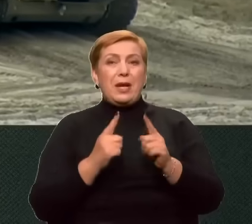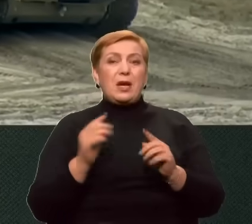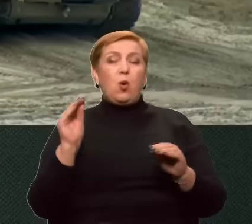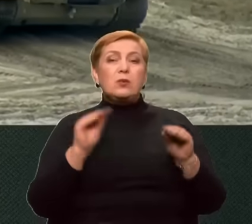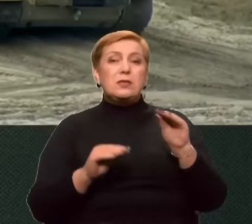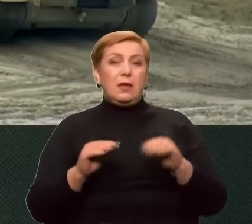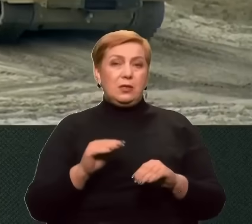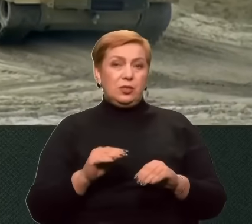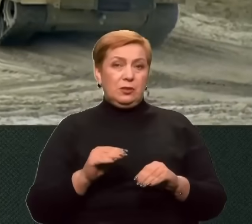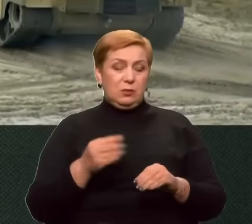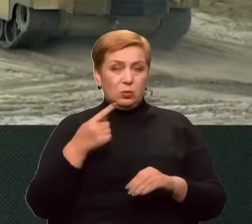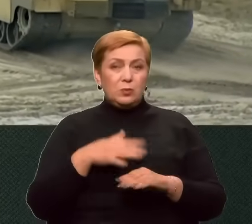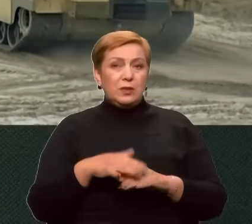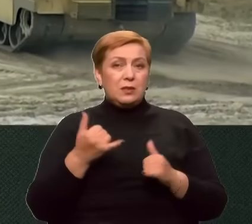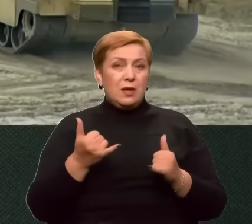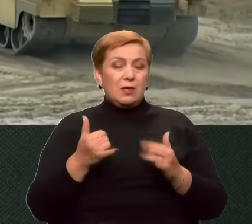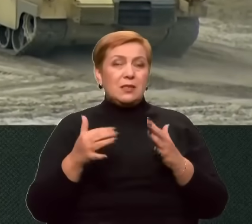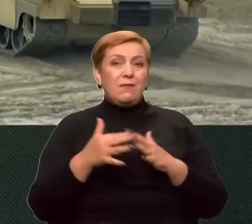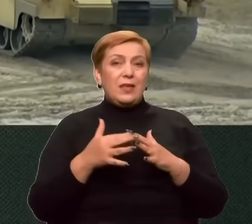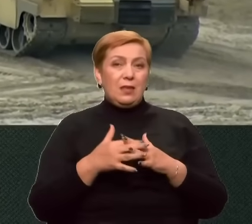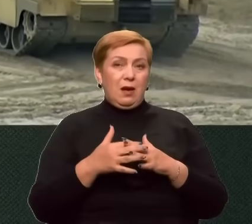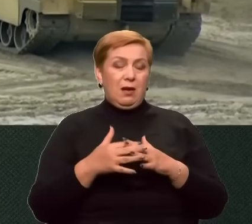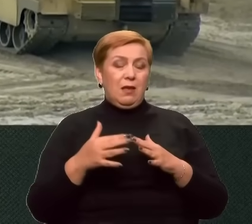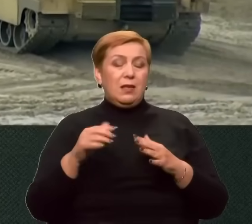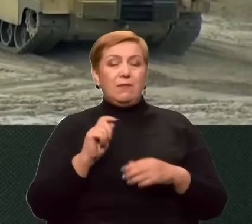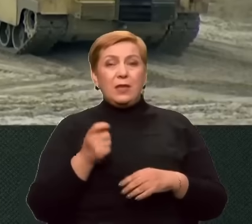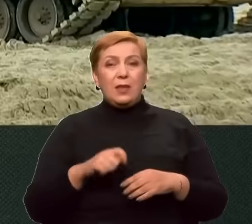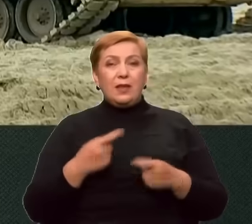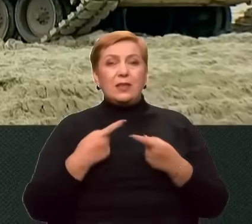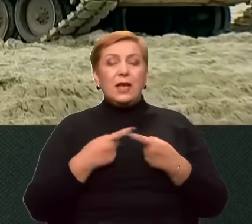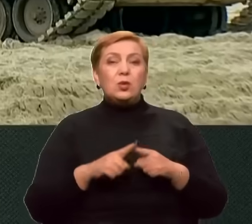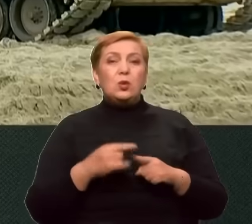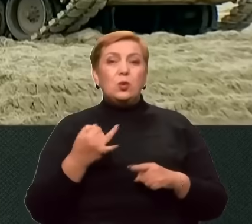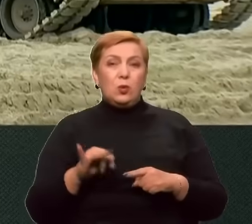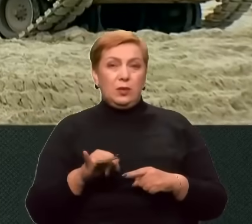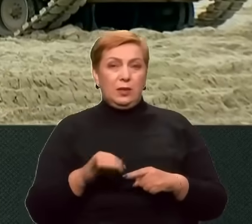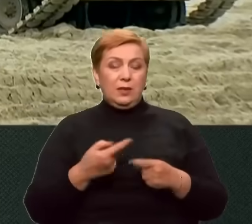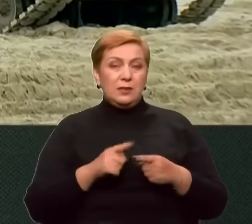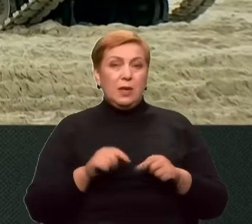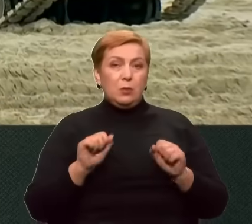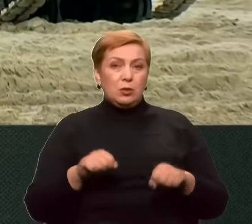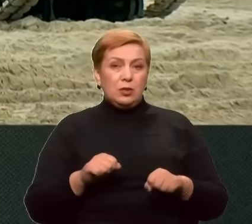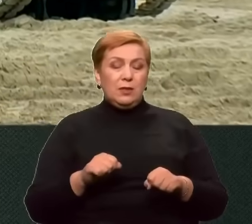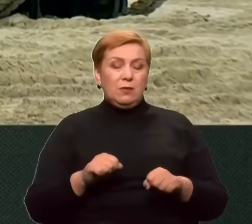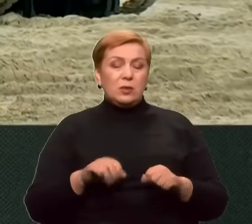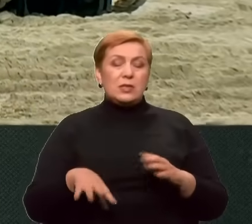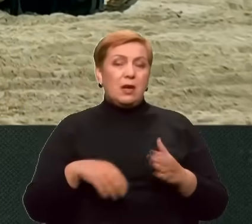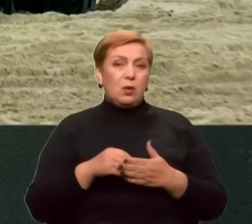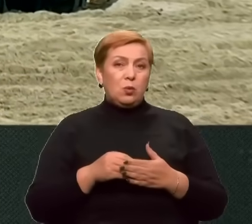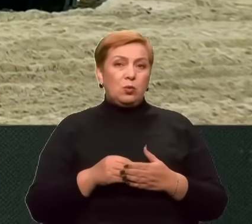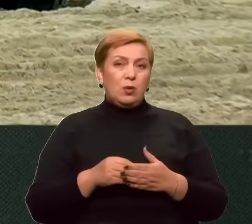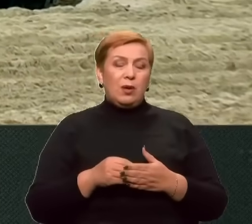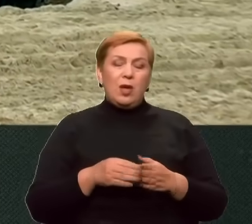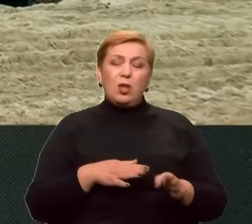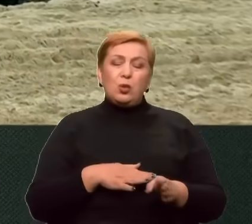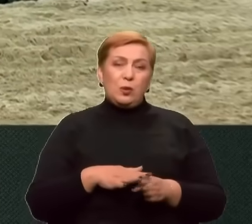технологій. Відповідна перевага Збройних сил України можлива лише за рахунок тотального переоснащення Збройних сил